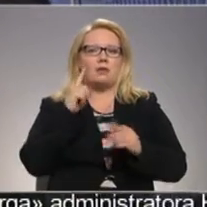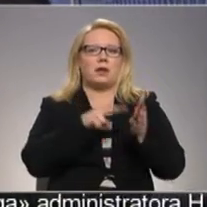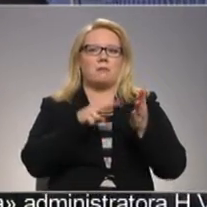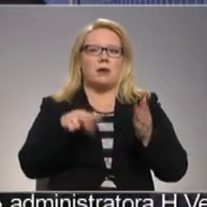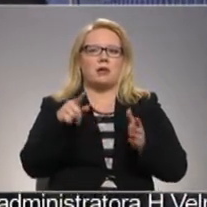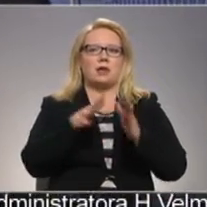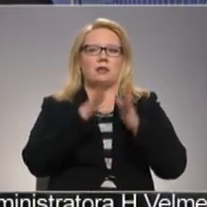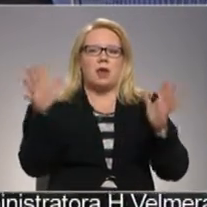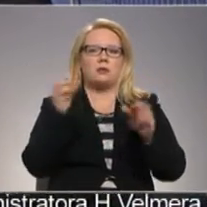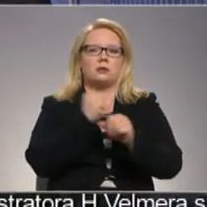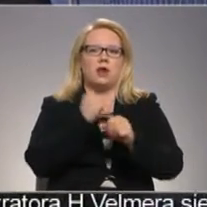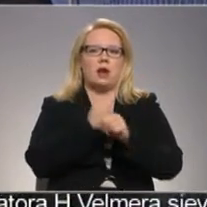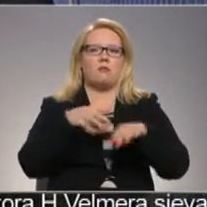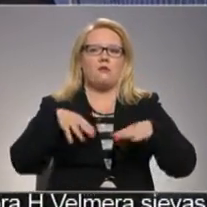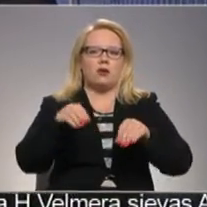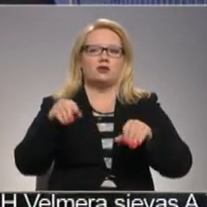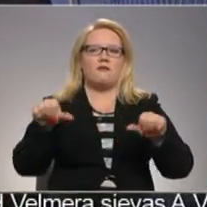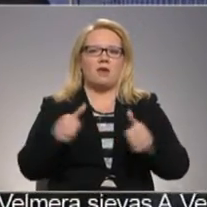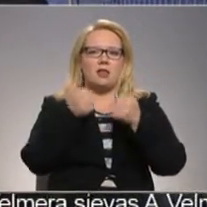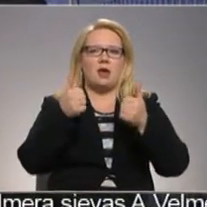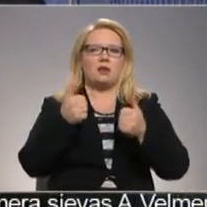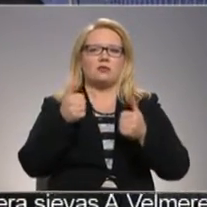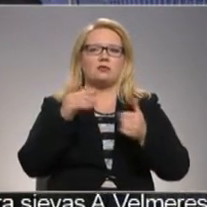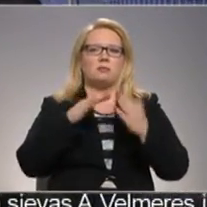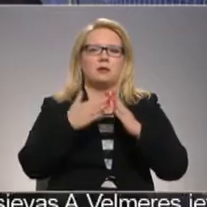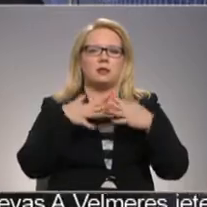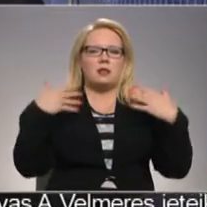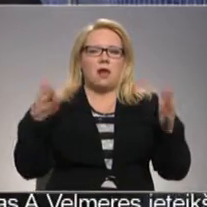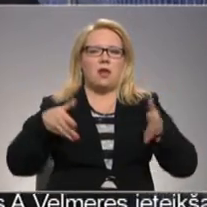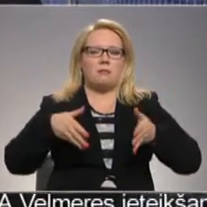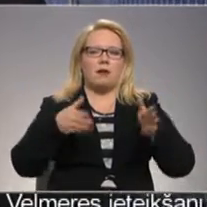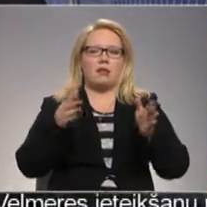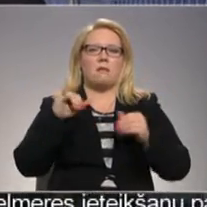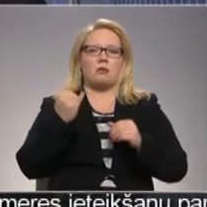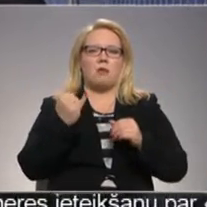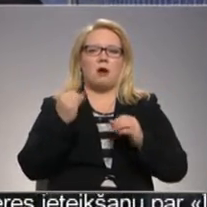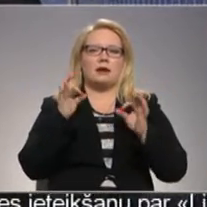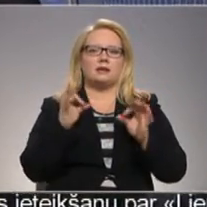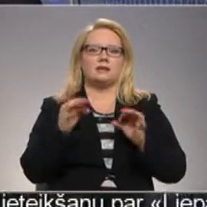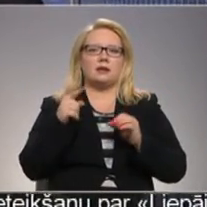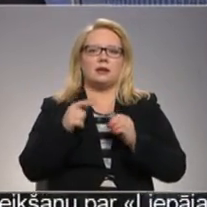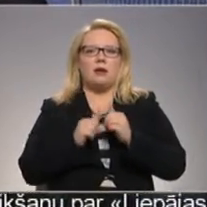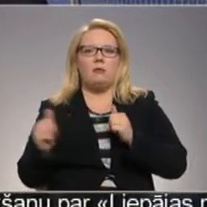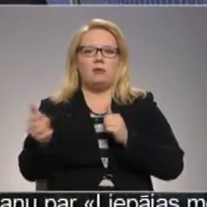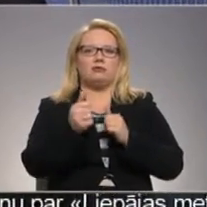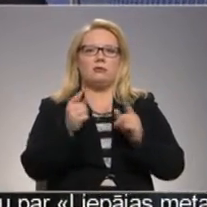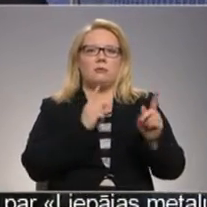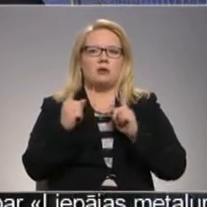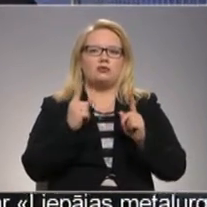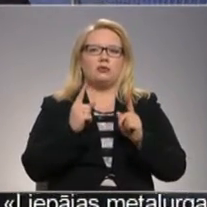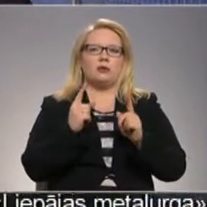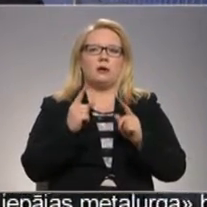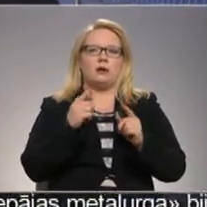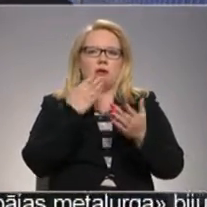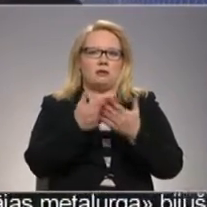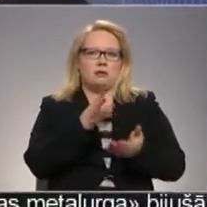daudz darbu veikšanu vienlaicīgi uz pilsētas maģistrālajām ielām? Nu, jo īsti tāda apbraukšanas maršruti jau arī, nu, vai te tika